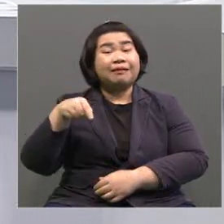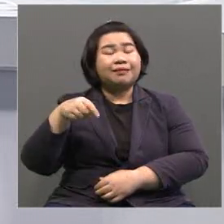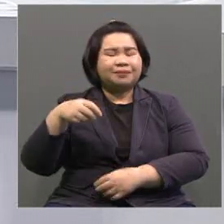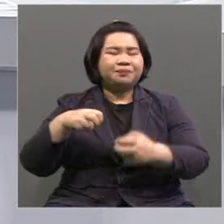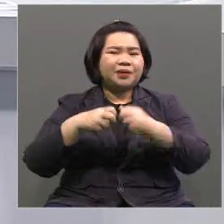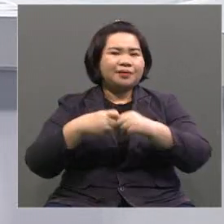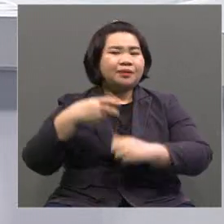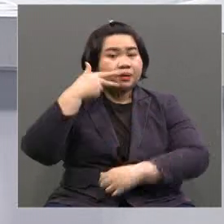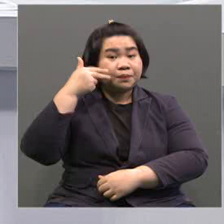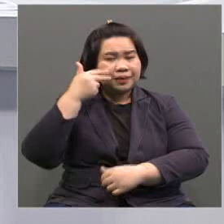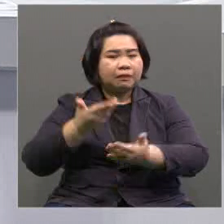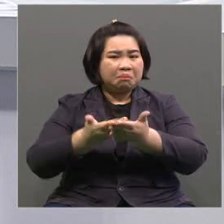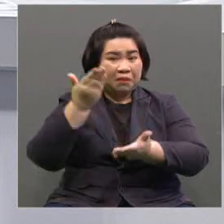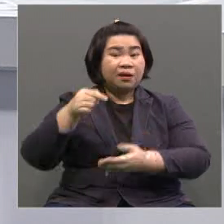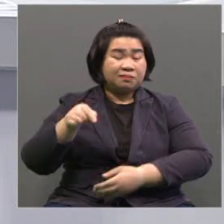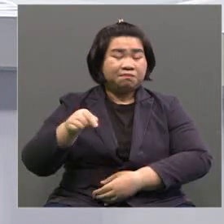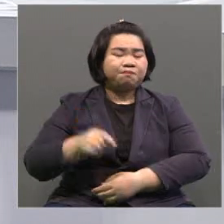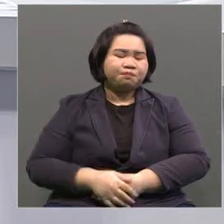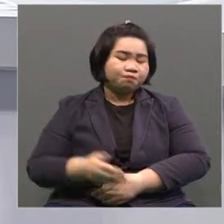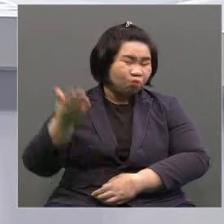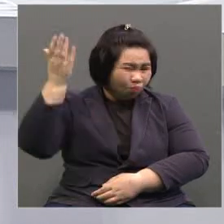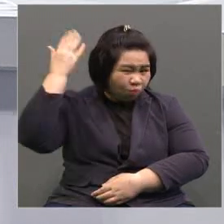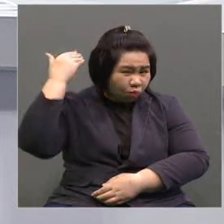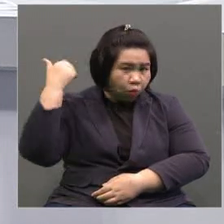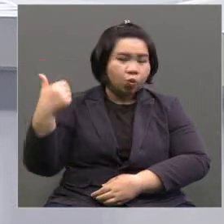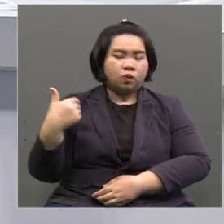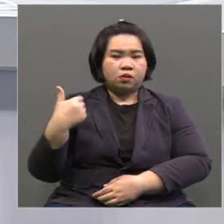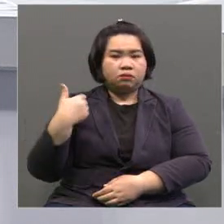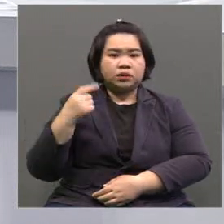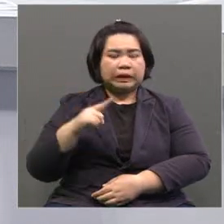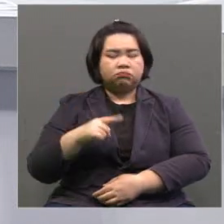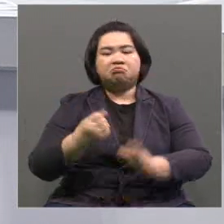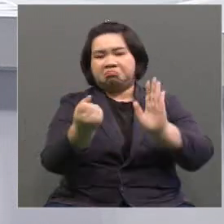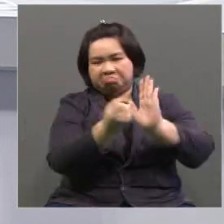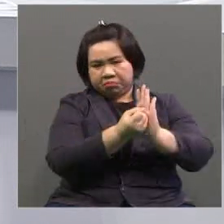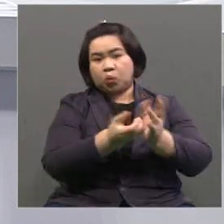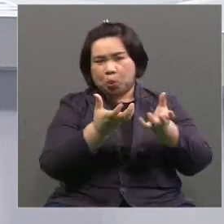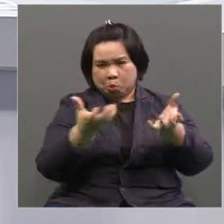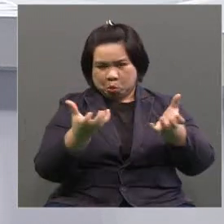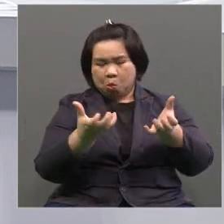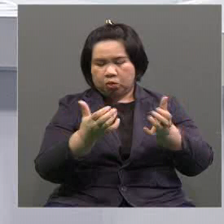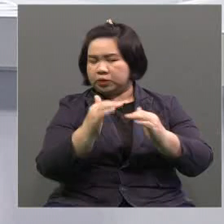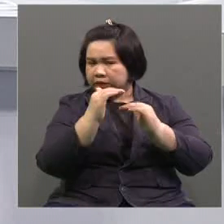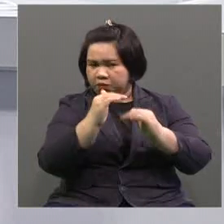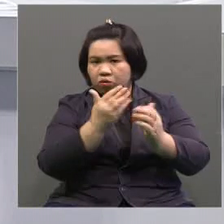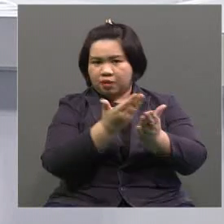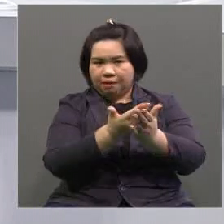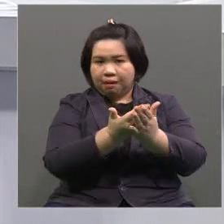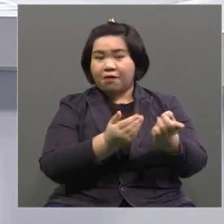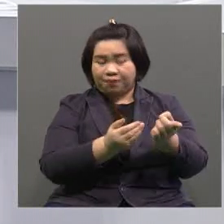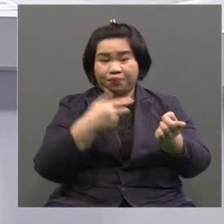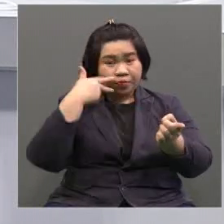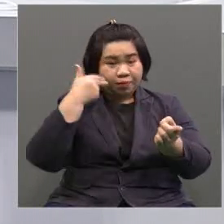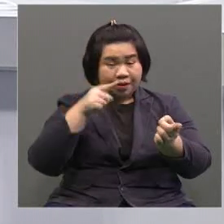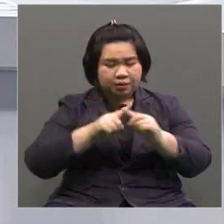าลทรายนะ ค ะหลังจากที่ก่อนหน้านี้มีการกำหนดให้เป็นสินค้าควบคุมไปเป็นที่เรียบร้อยแล้วเนี่ยทางกรมการค้า